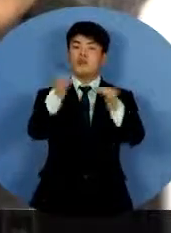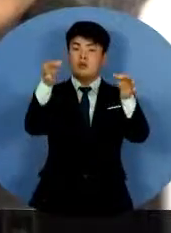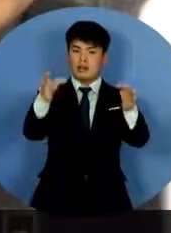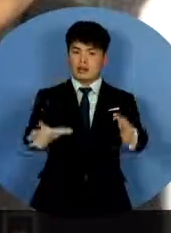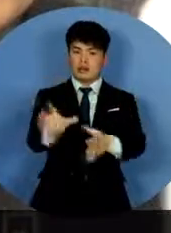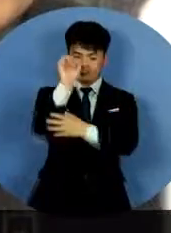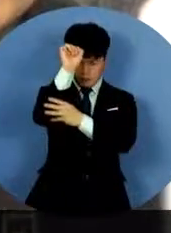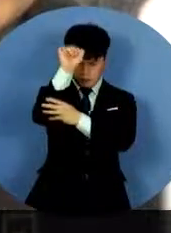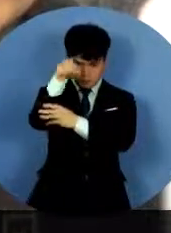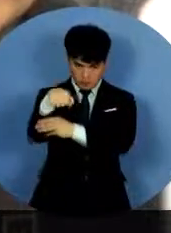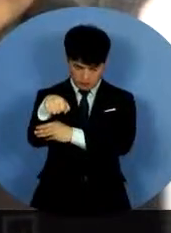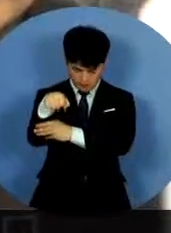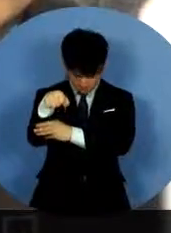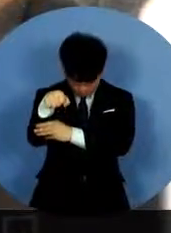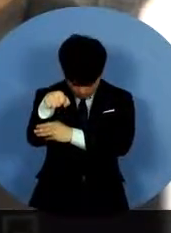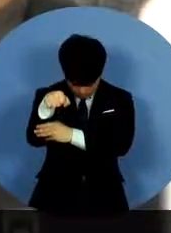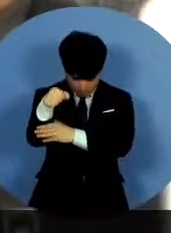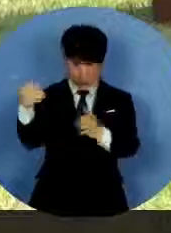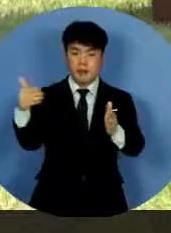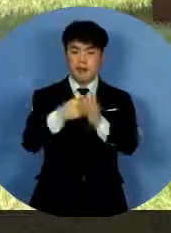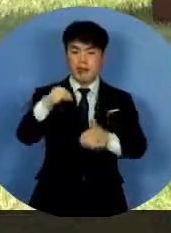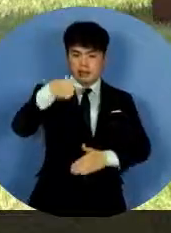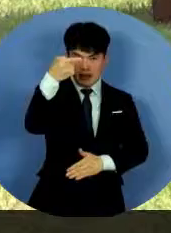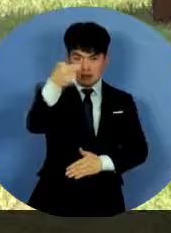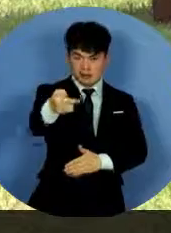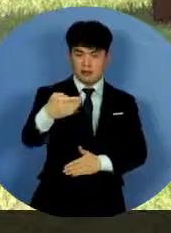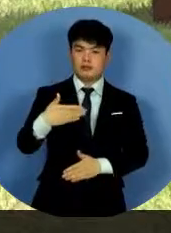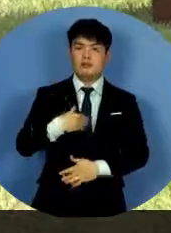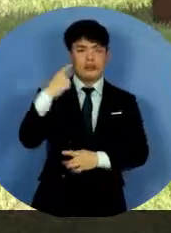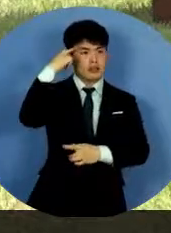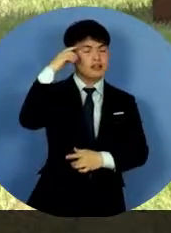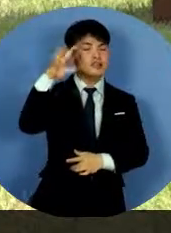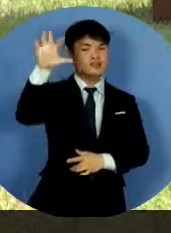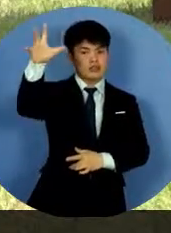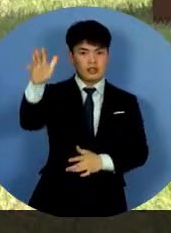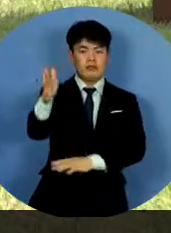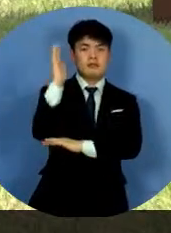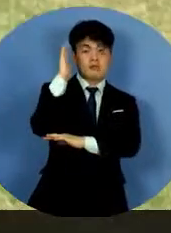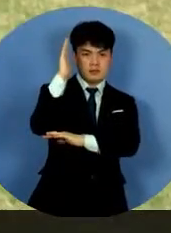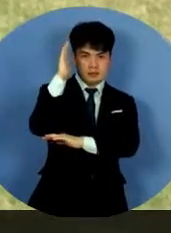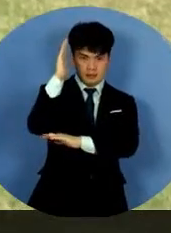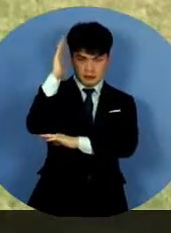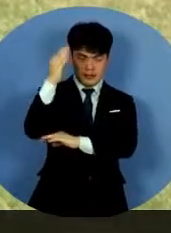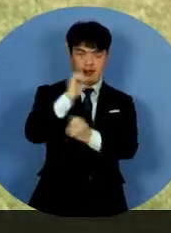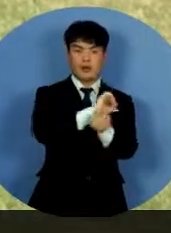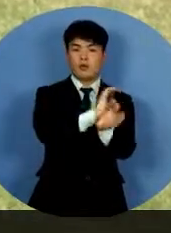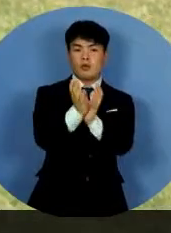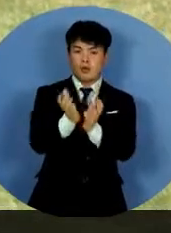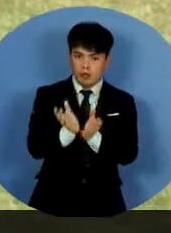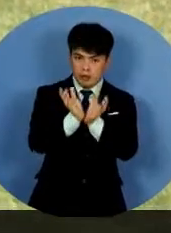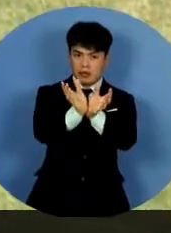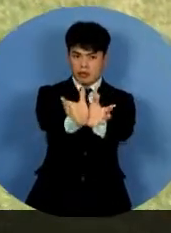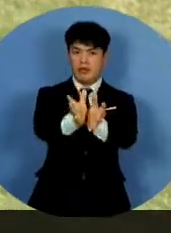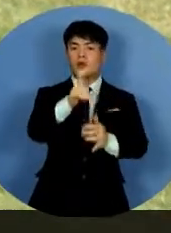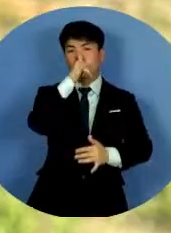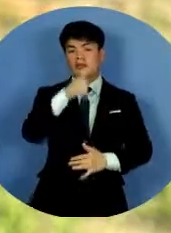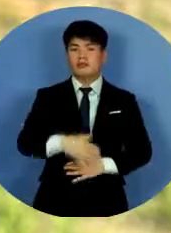1분여간 참석자 모두가 묵념의 시간을 가진 뒤 추념사, 헌시 낭독, 헌화와 분향 등 순으로